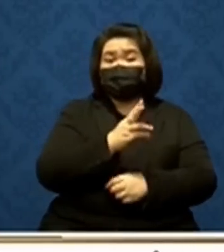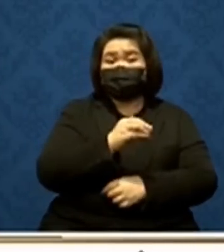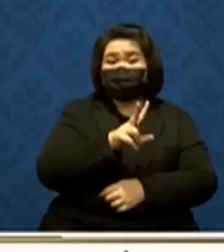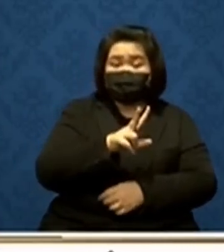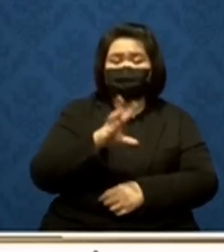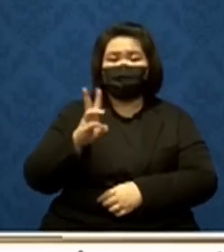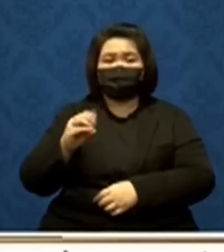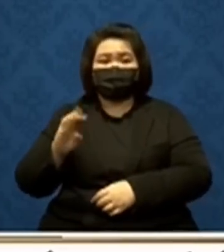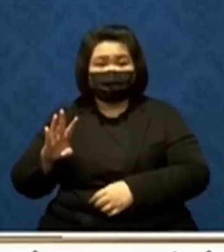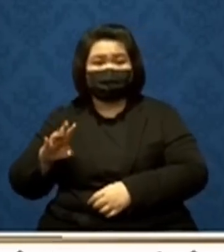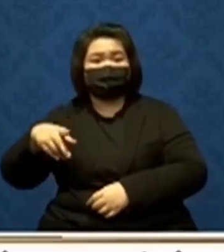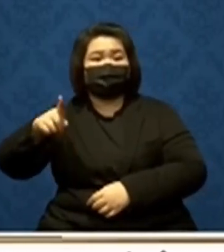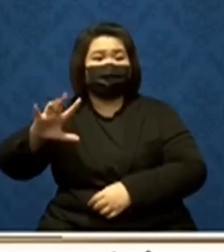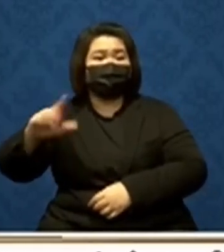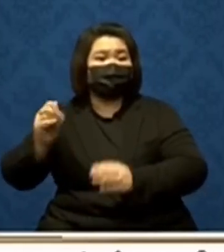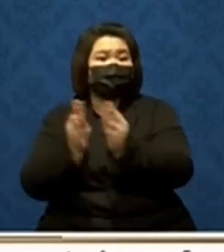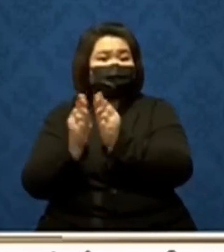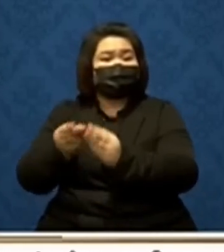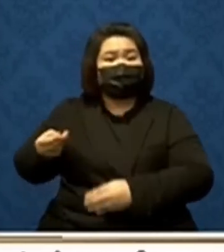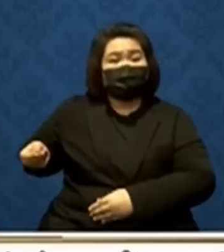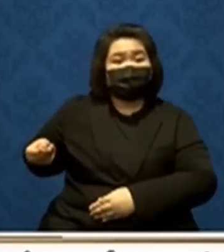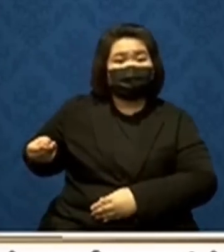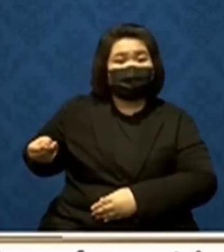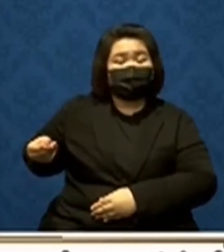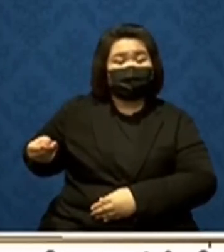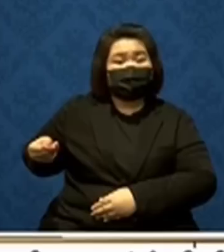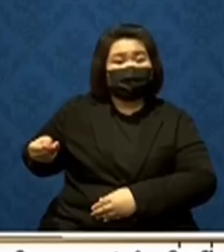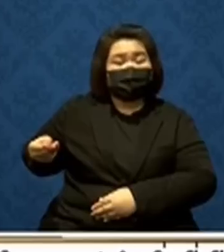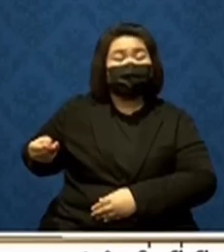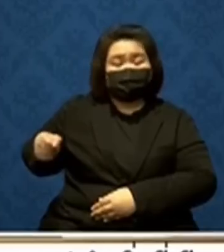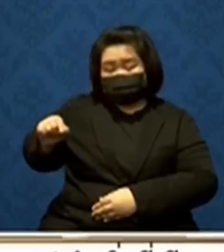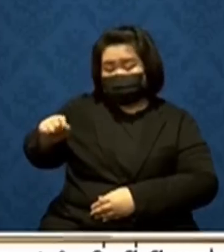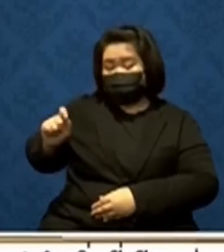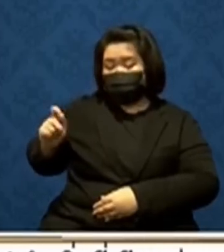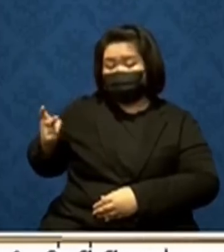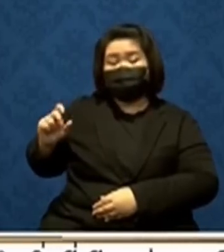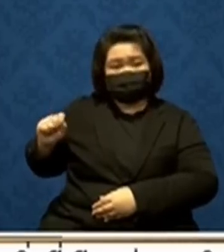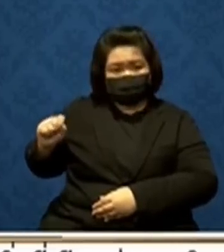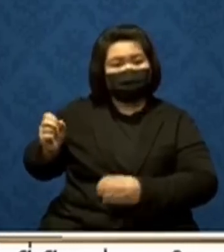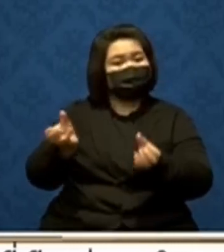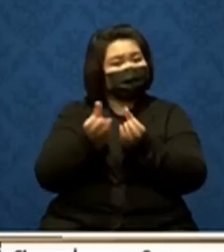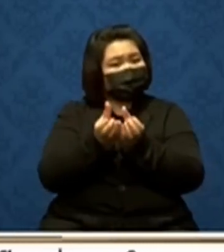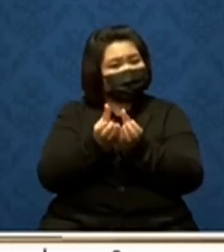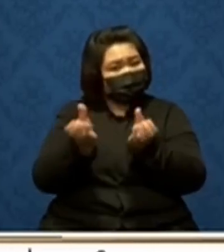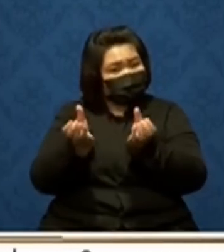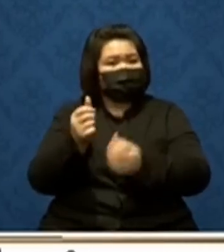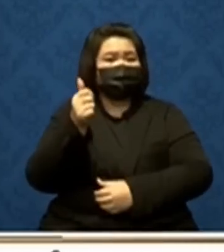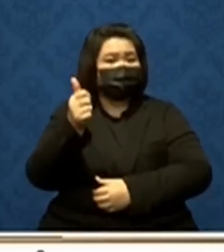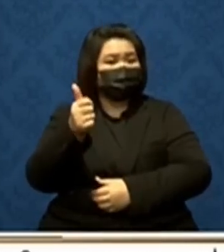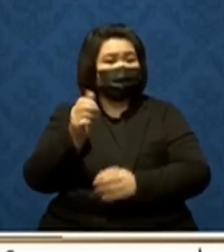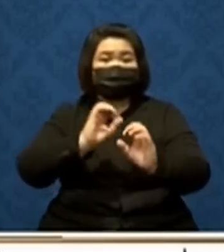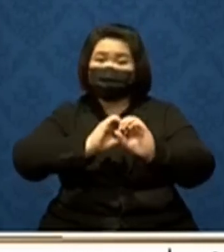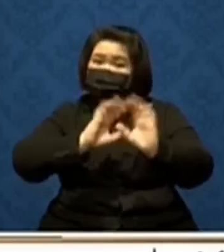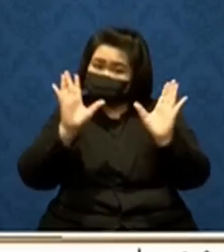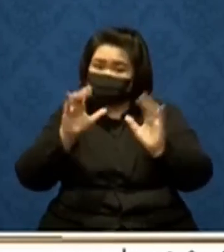เขาเป็นคนให้คะแนนต่อป.ป.ช.ให้คะแนนว่าธกสมีคุณธรรมความโปร่งใสและเป็น